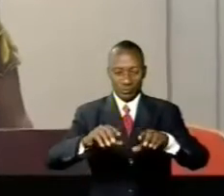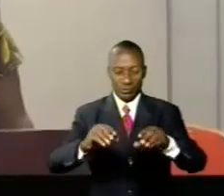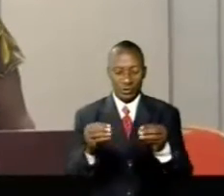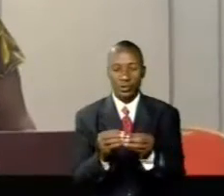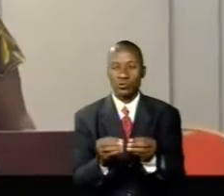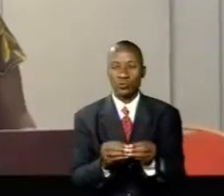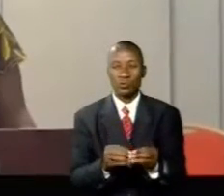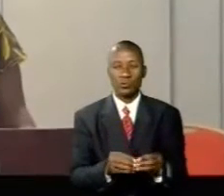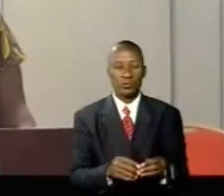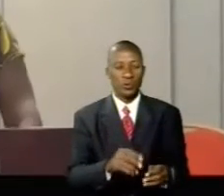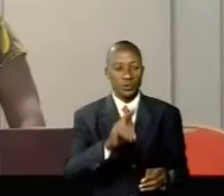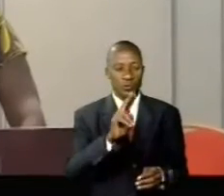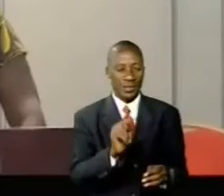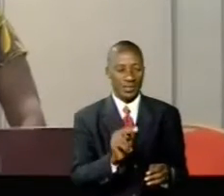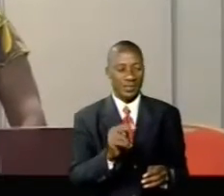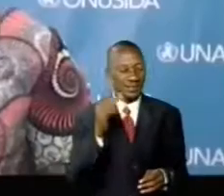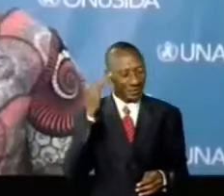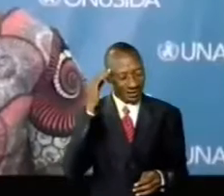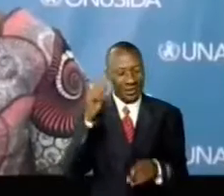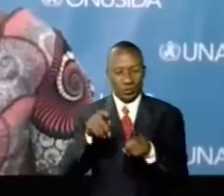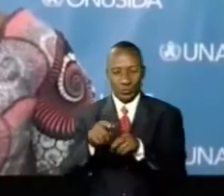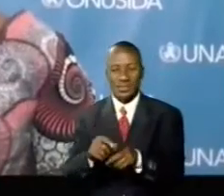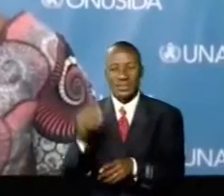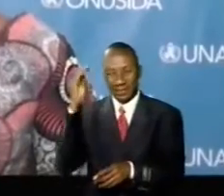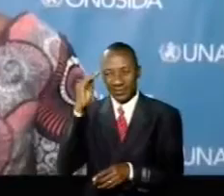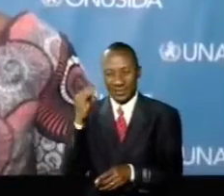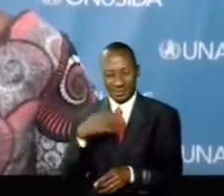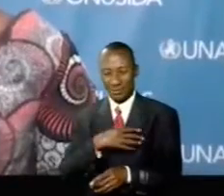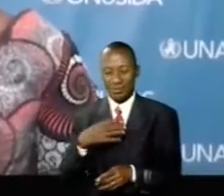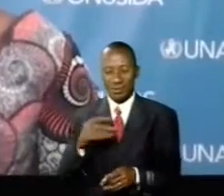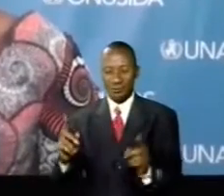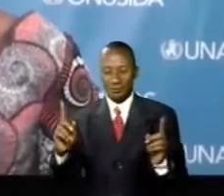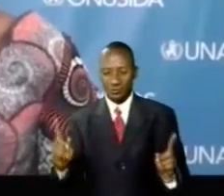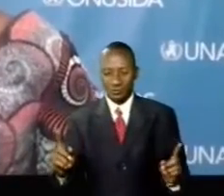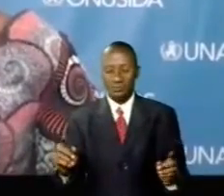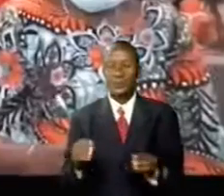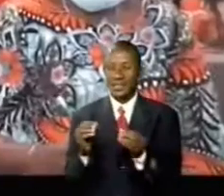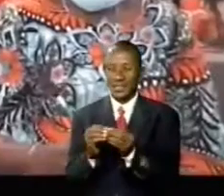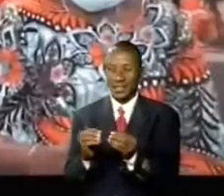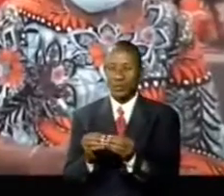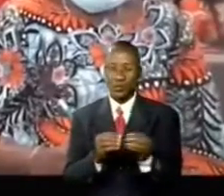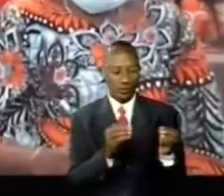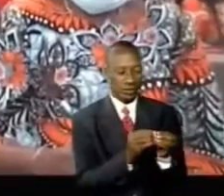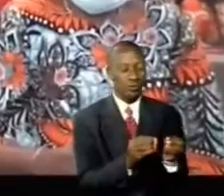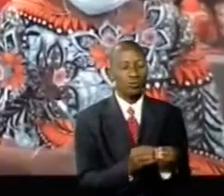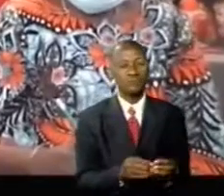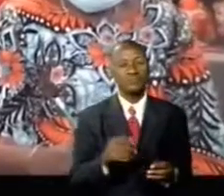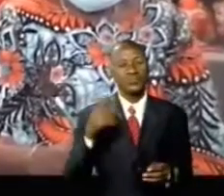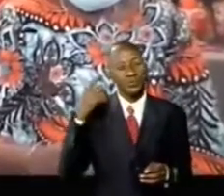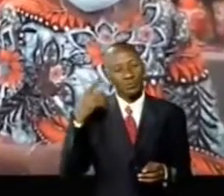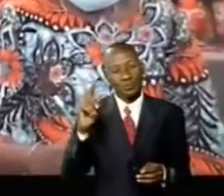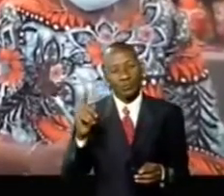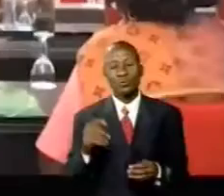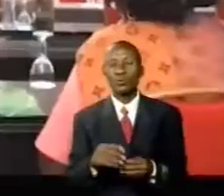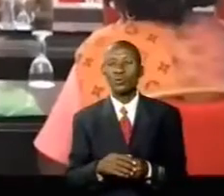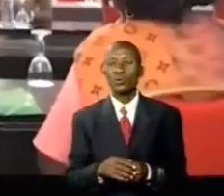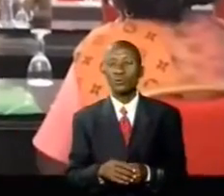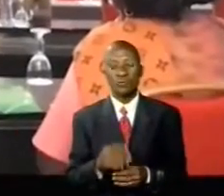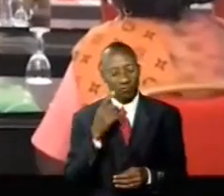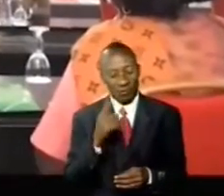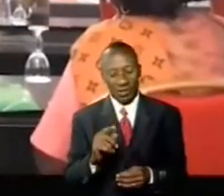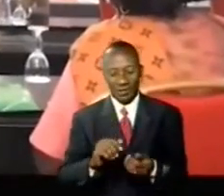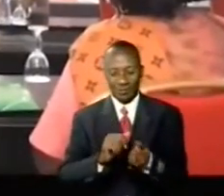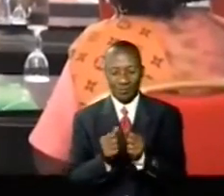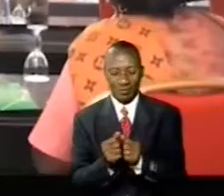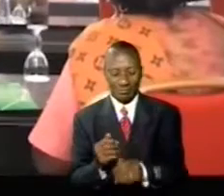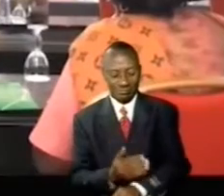de l'ONU-SIDA et organisation de la société civile. Une séance de travail qui a permis de faire le point sur les avancées